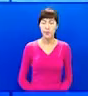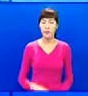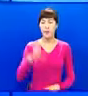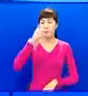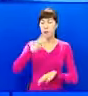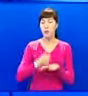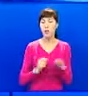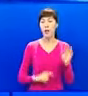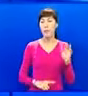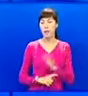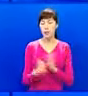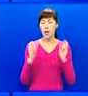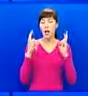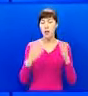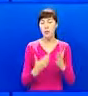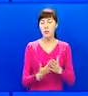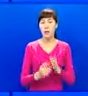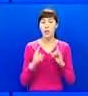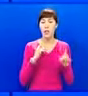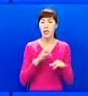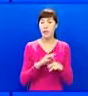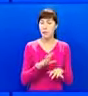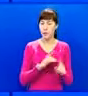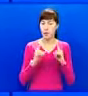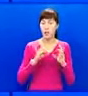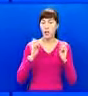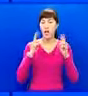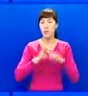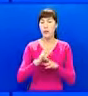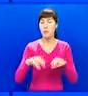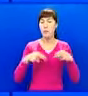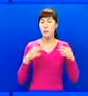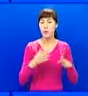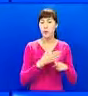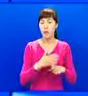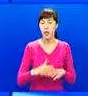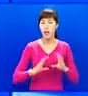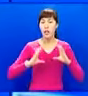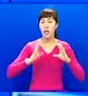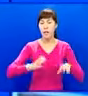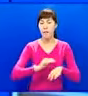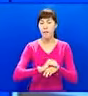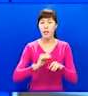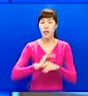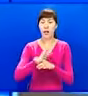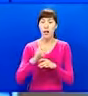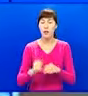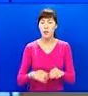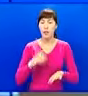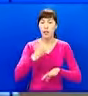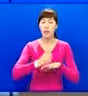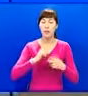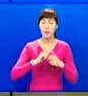Мемлекет башысының төрағалығымен қауіпсіздік кеңесінің отырысы өтті. Жиында қауіпсіздікті қамтамасыз ету саласындағы жаһандық факторларды қамтитын